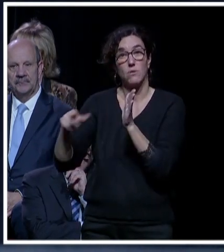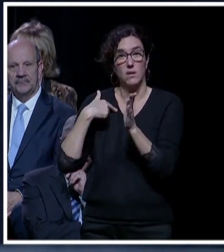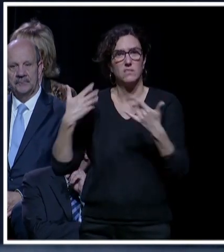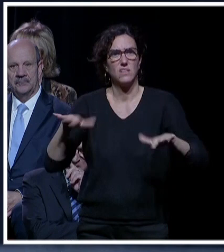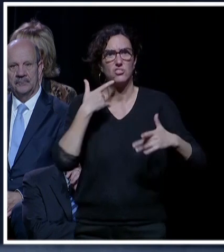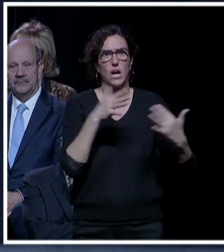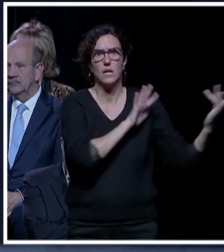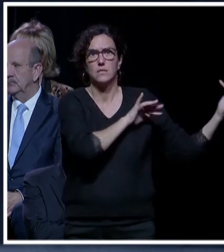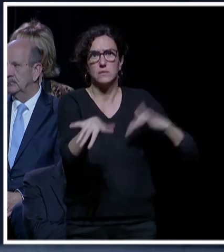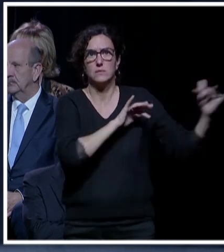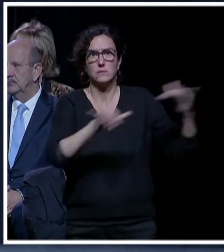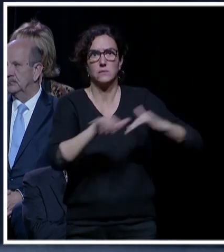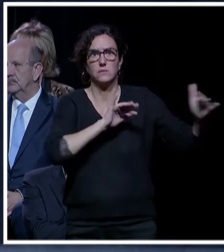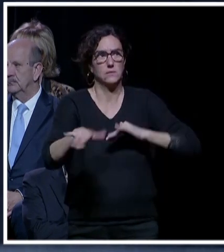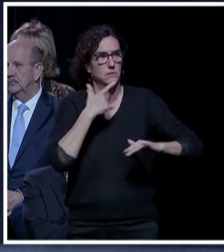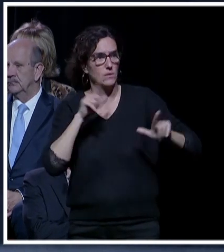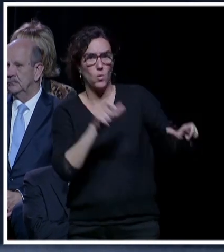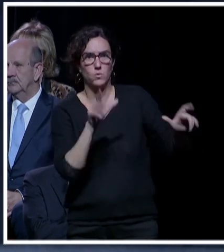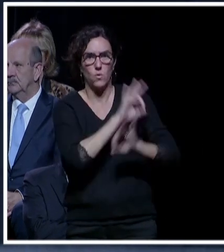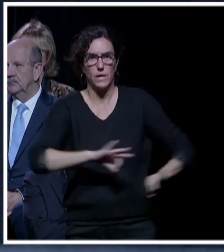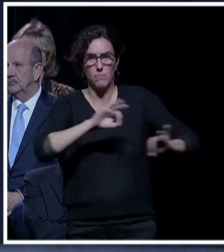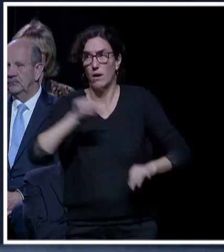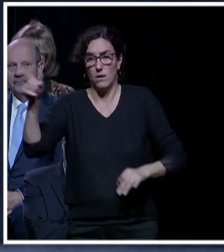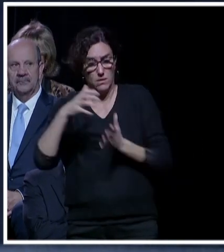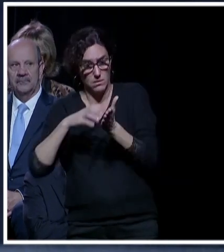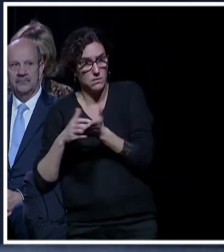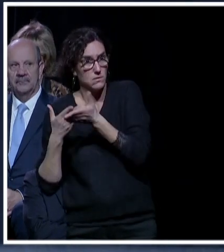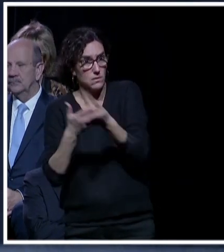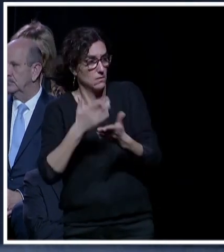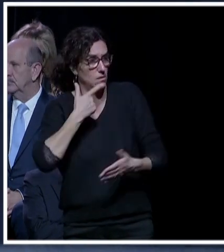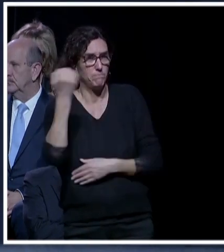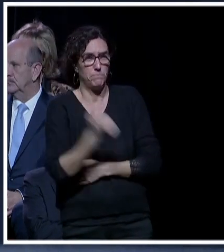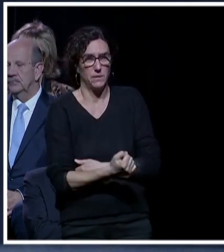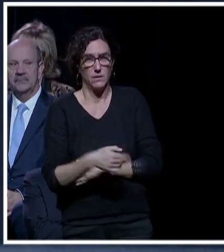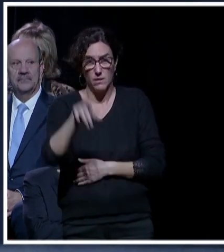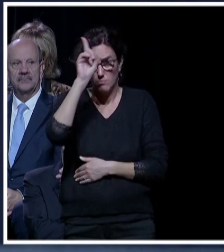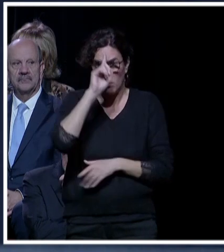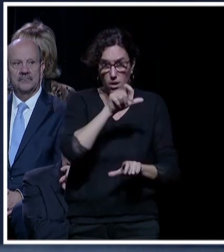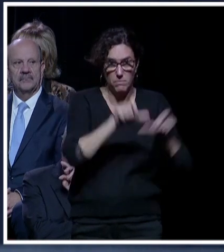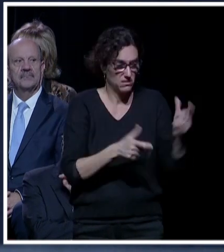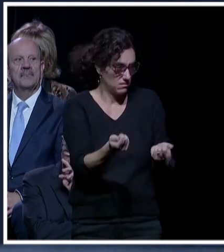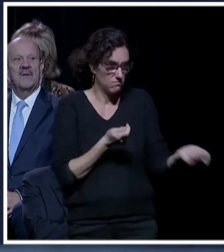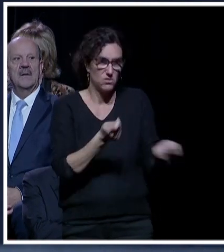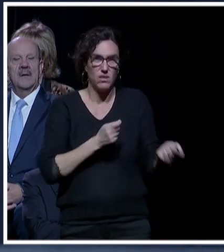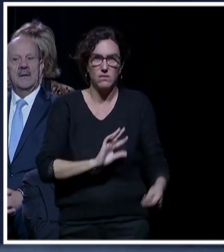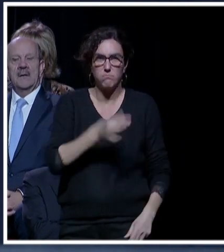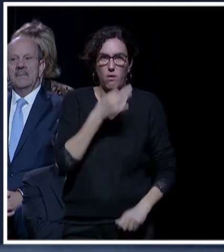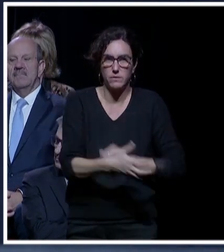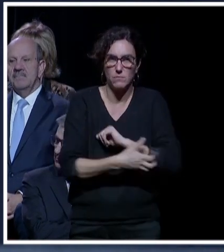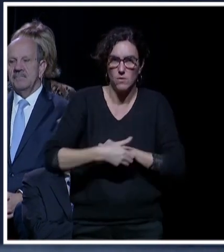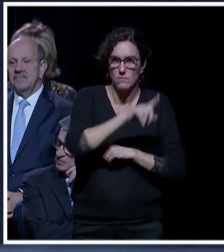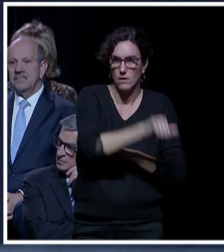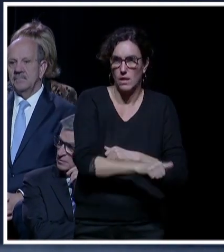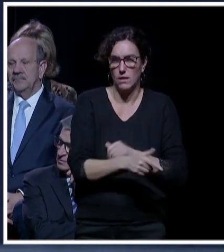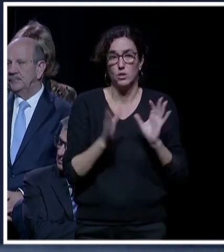appel d'air irresponsable pour ces filières de passeurs criminels qui profitent de la misère humaine. Avec toi, cher Eric, nous avons mis un